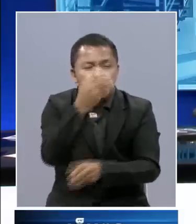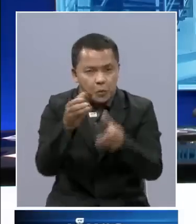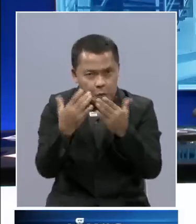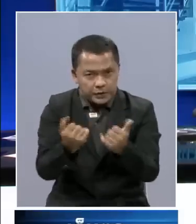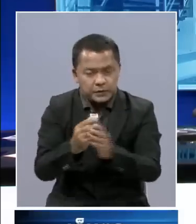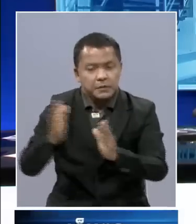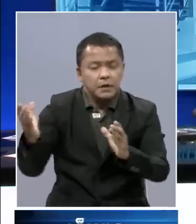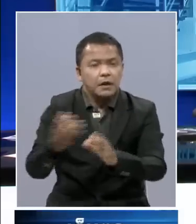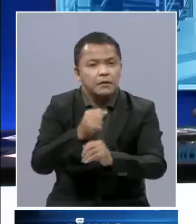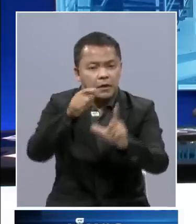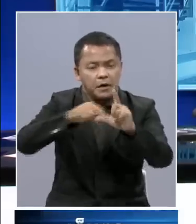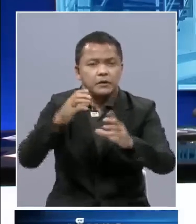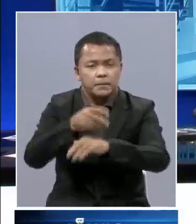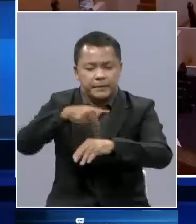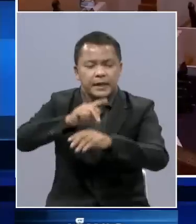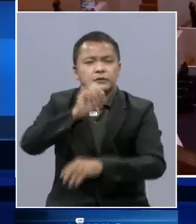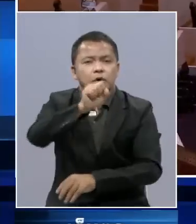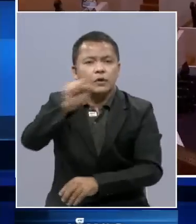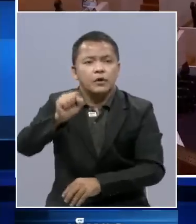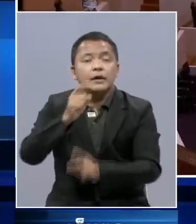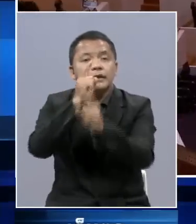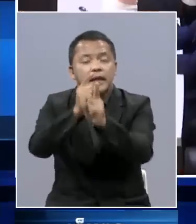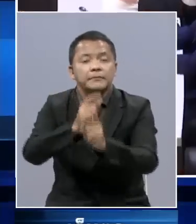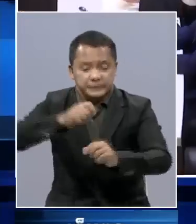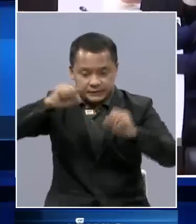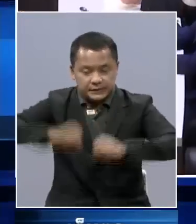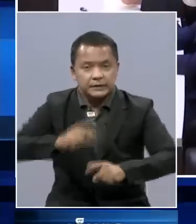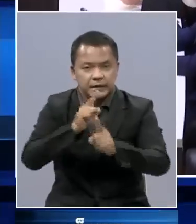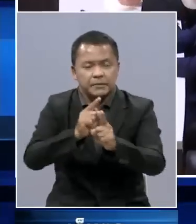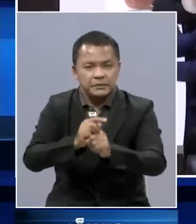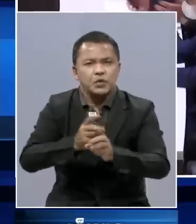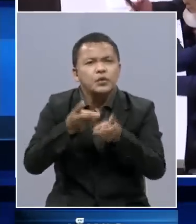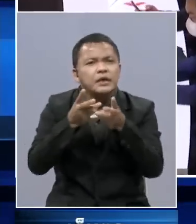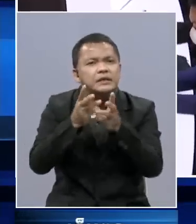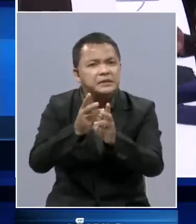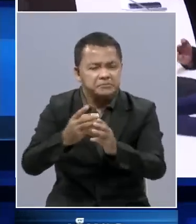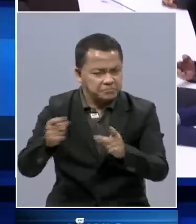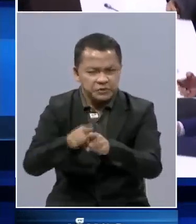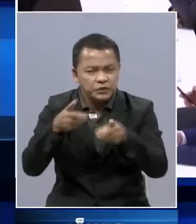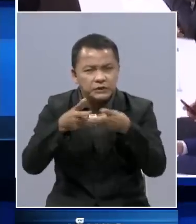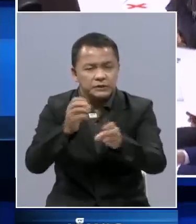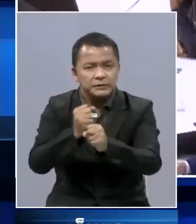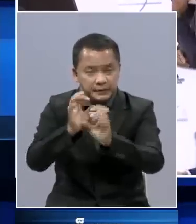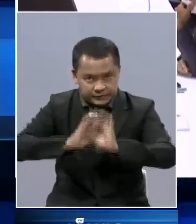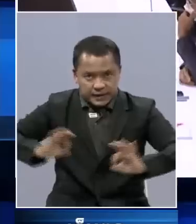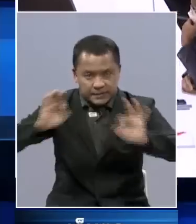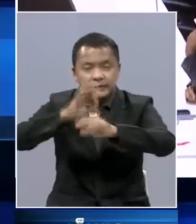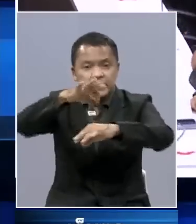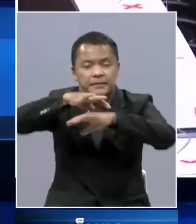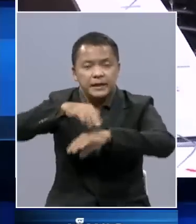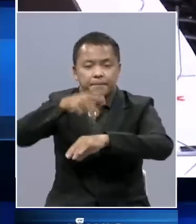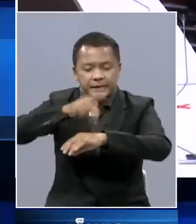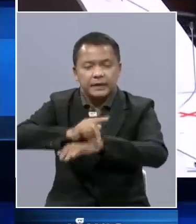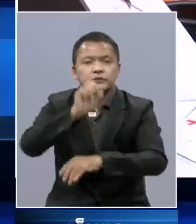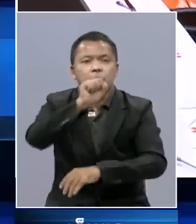นี้ก้าวไกลถึงต้องได้ประธานสภาตามที่เขายืนยันเนี่ยมันก็มีกลเกมการเมืองเหมือนกันเพราะความสำคัญของตำแหน่งประธานรั